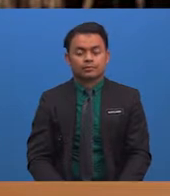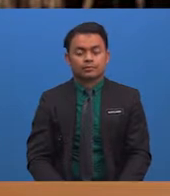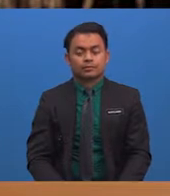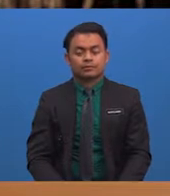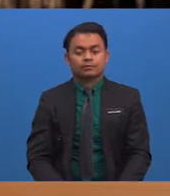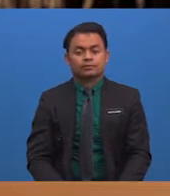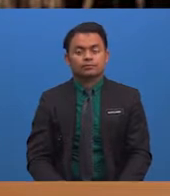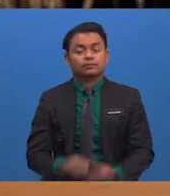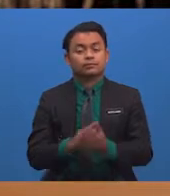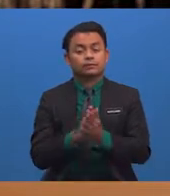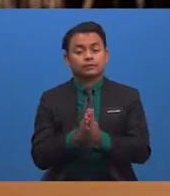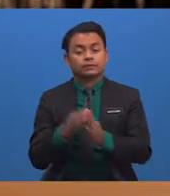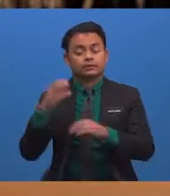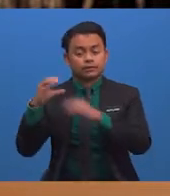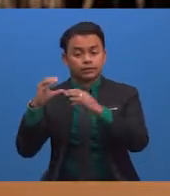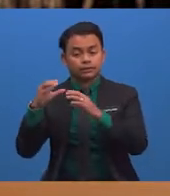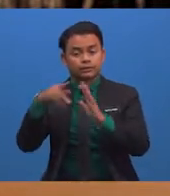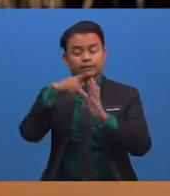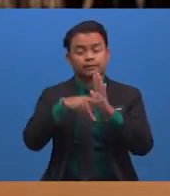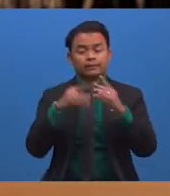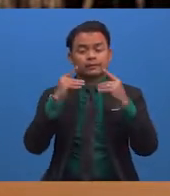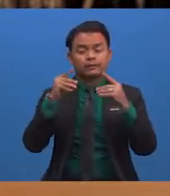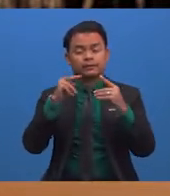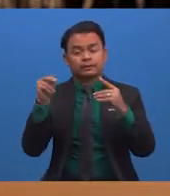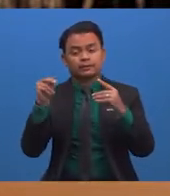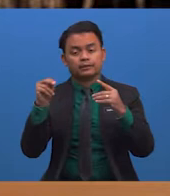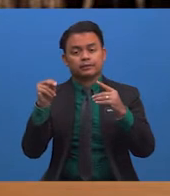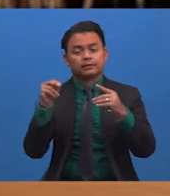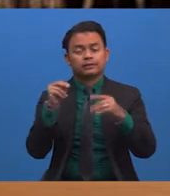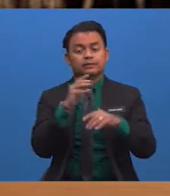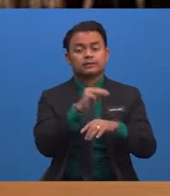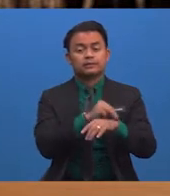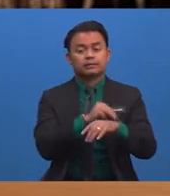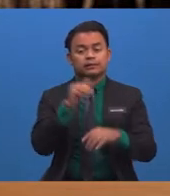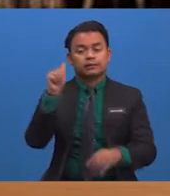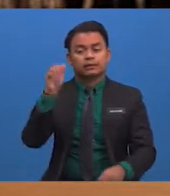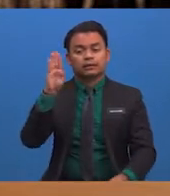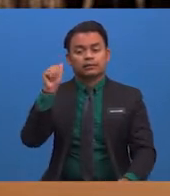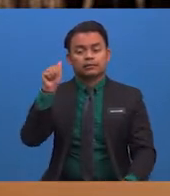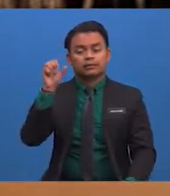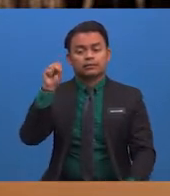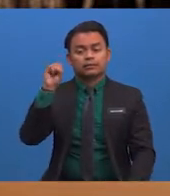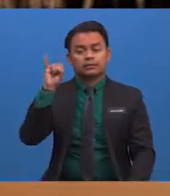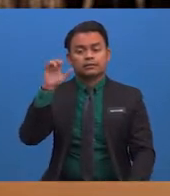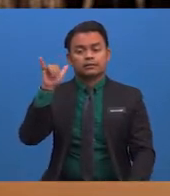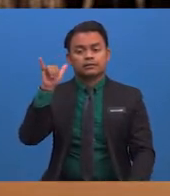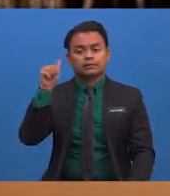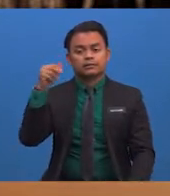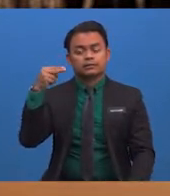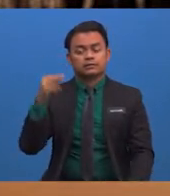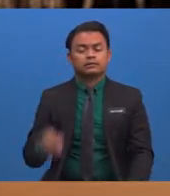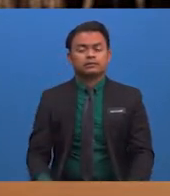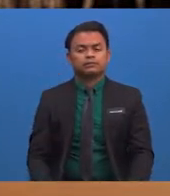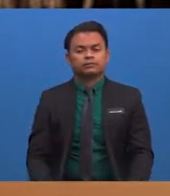Jelas bahawa ciri-ciri pendidikan pada zaman Khalifah Abbasiyah menggambarkan perkembangan pesat